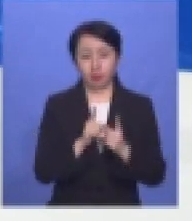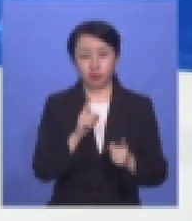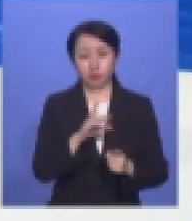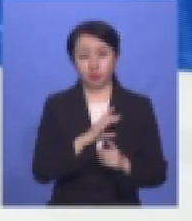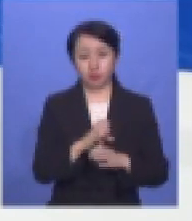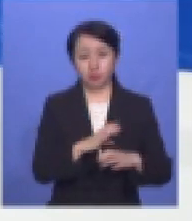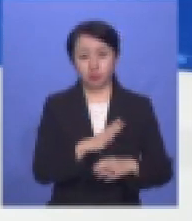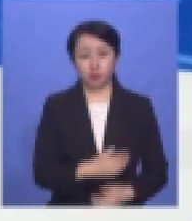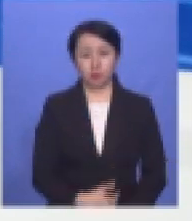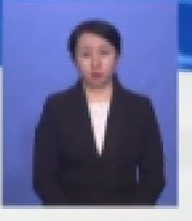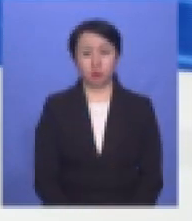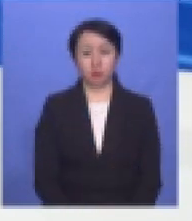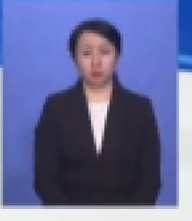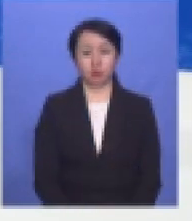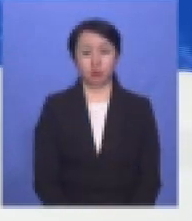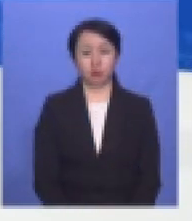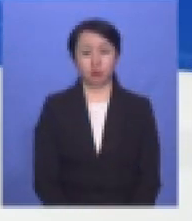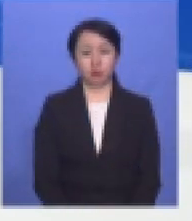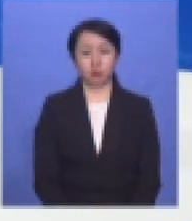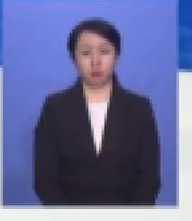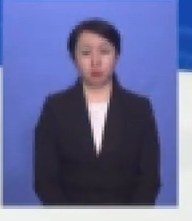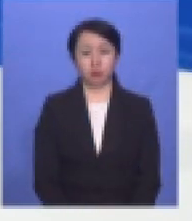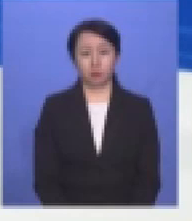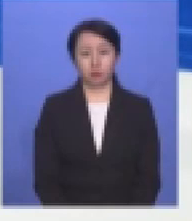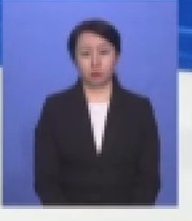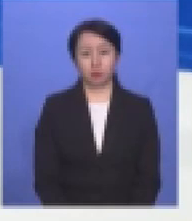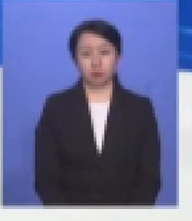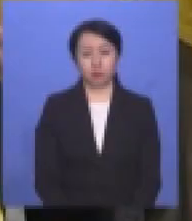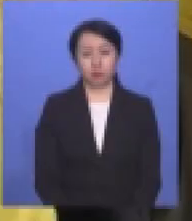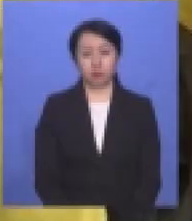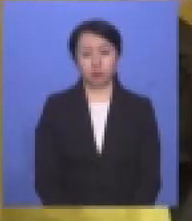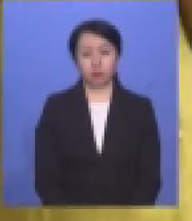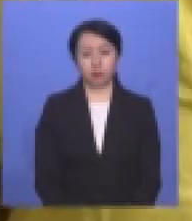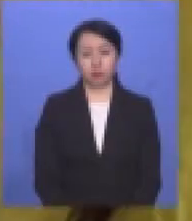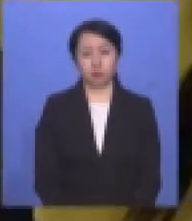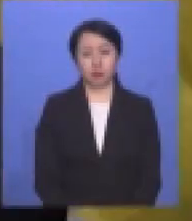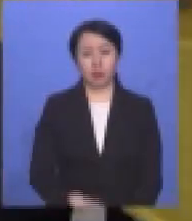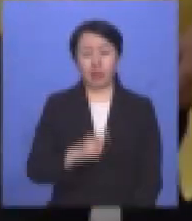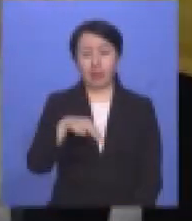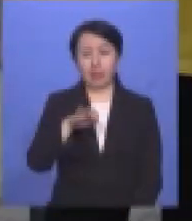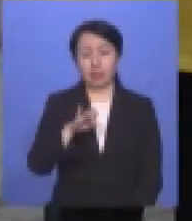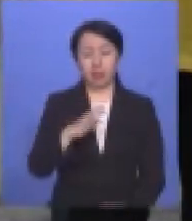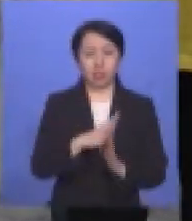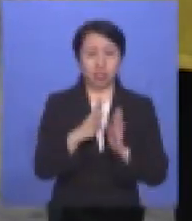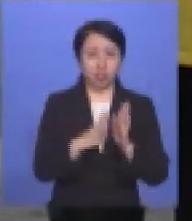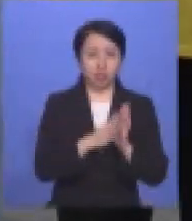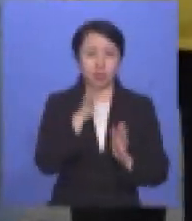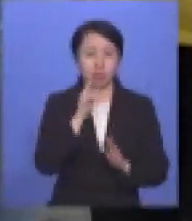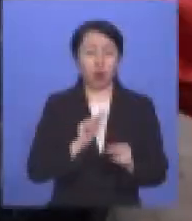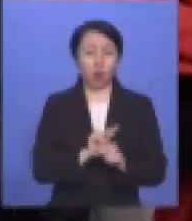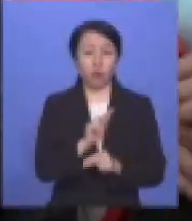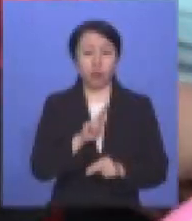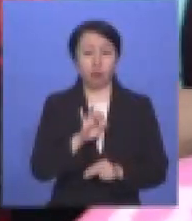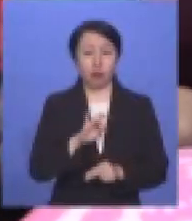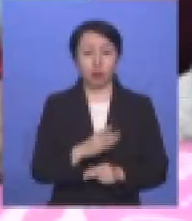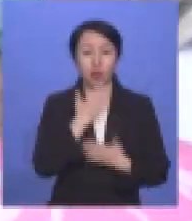вокзала земляков встречала наша Съемочная группа Диане сагандыковой 14 лет учится в